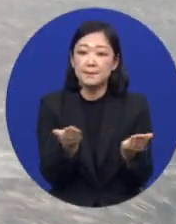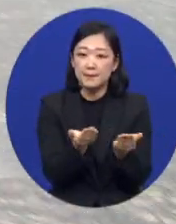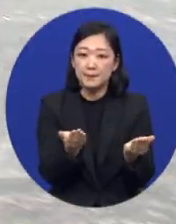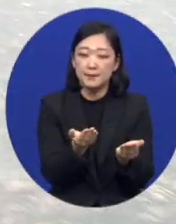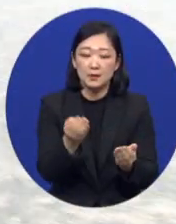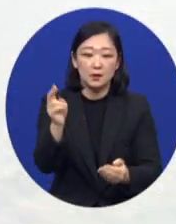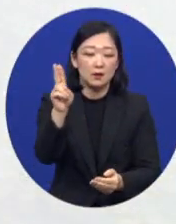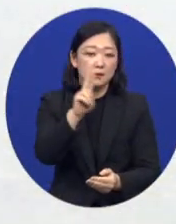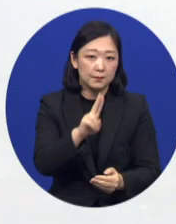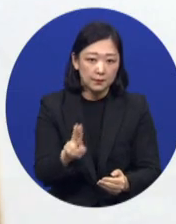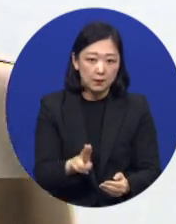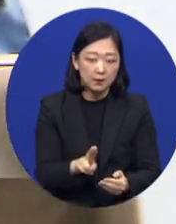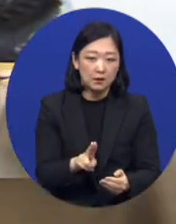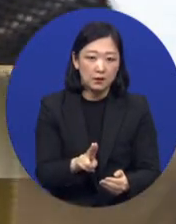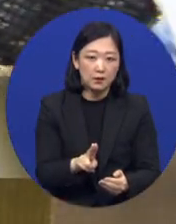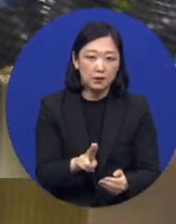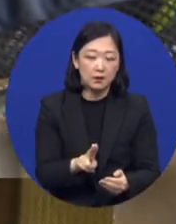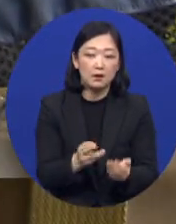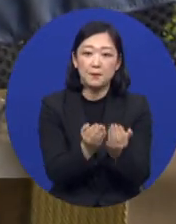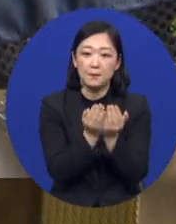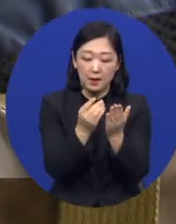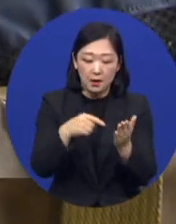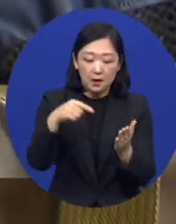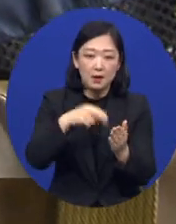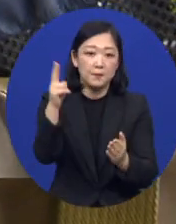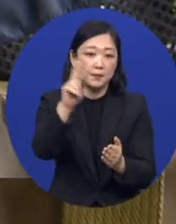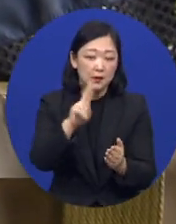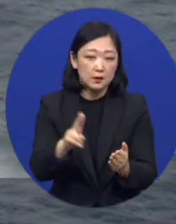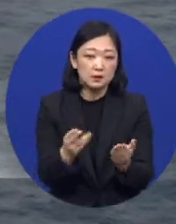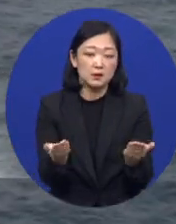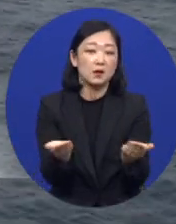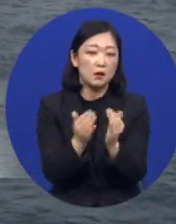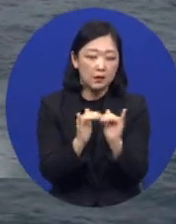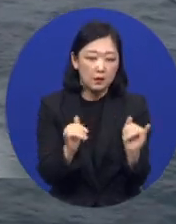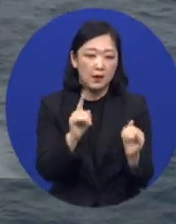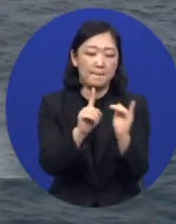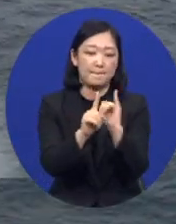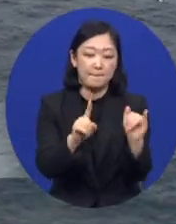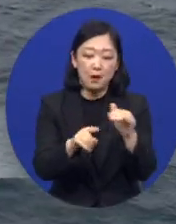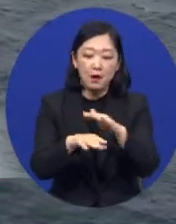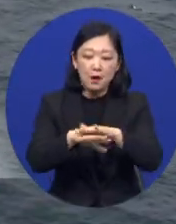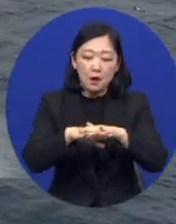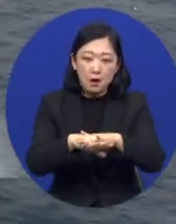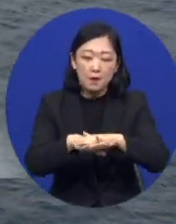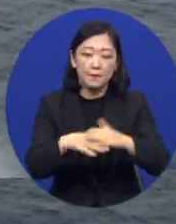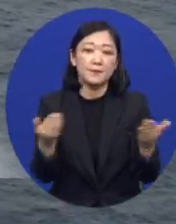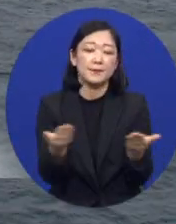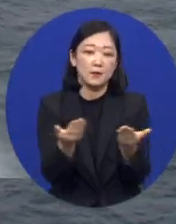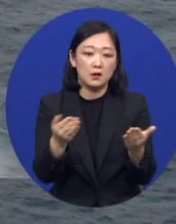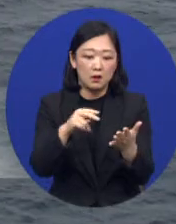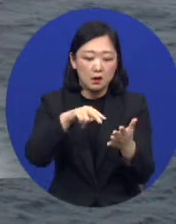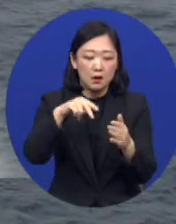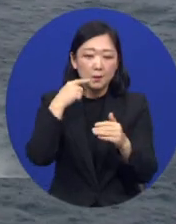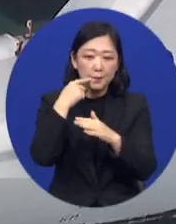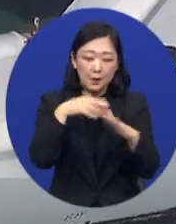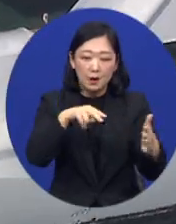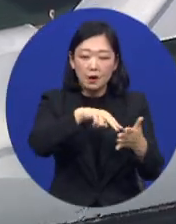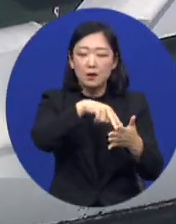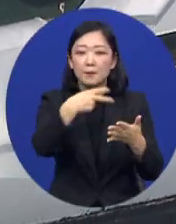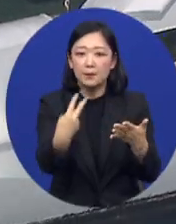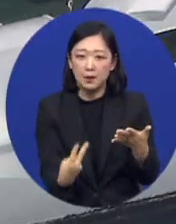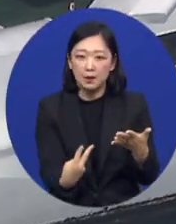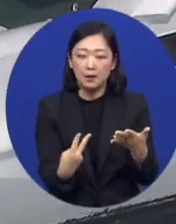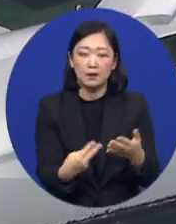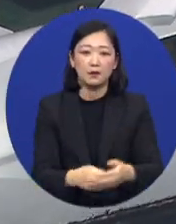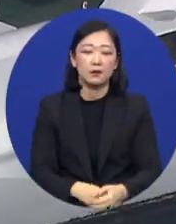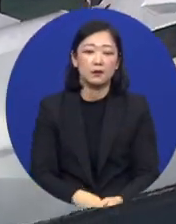여수선적의 33톤급 어선에서 베트남인 선원 한 명이 그물 작업을 하다 바다에 빠졌다는 신고가